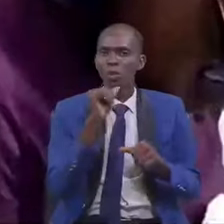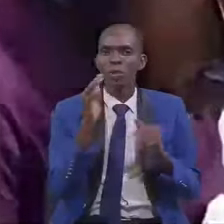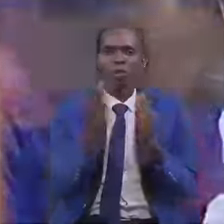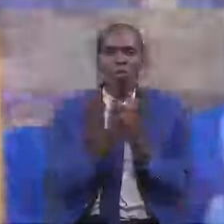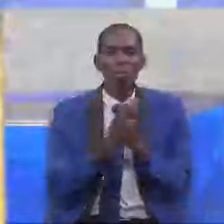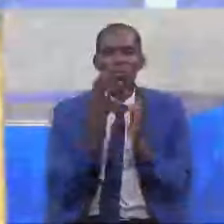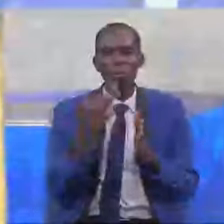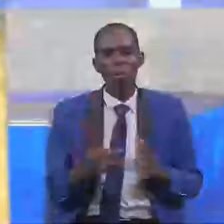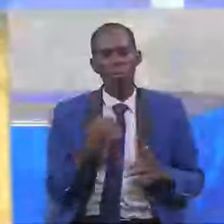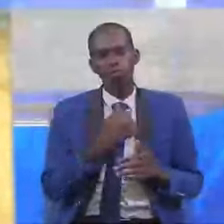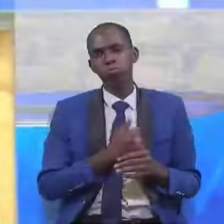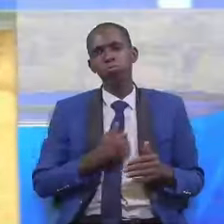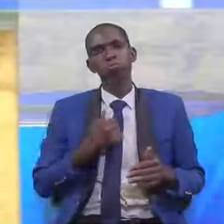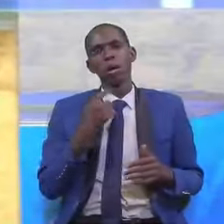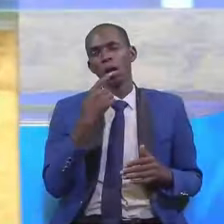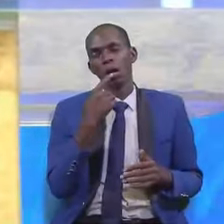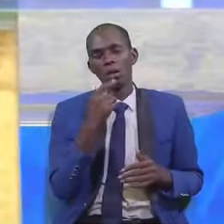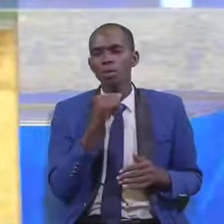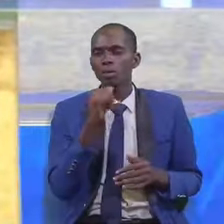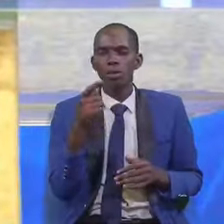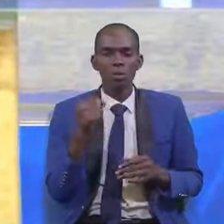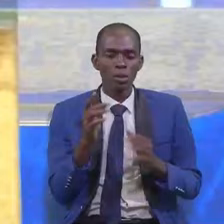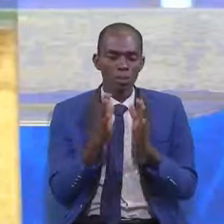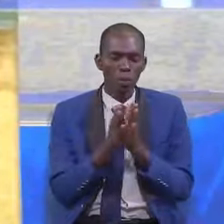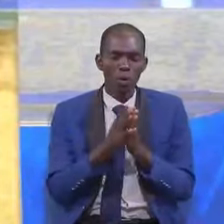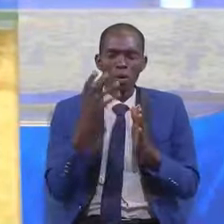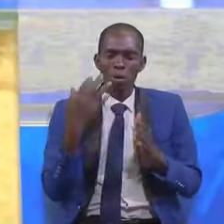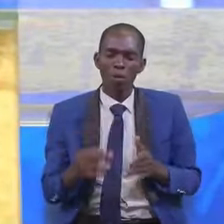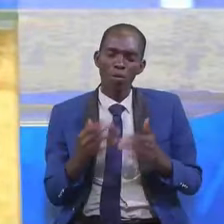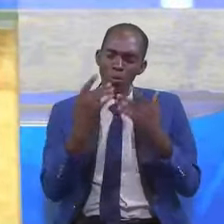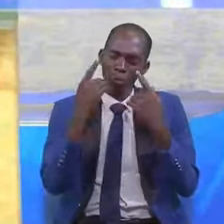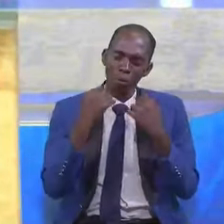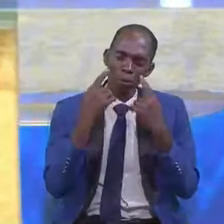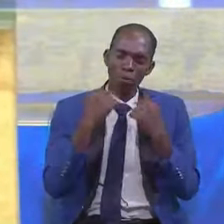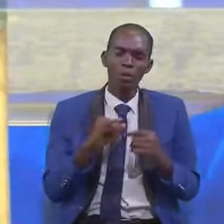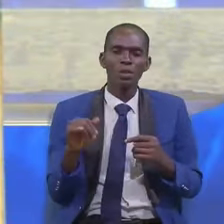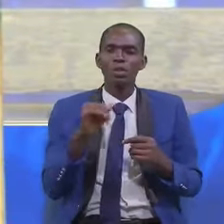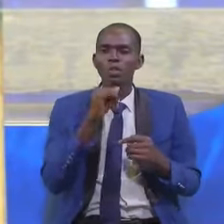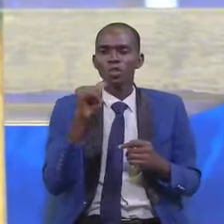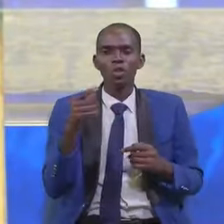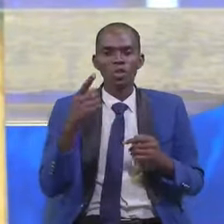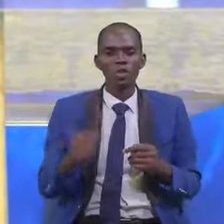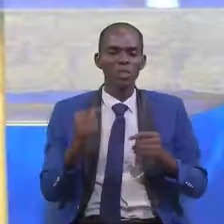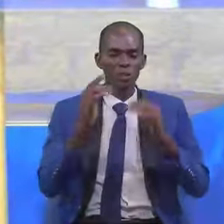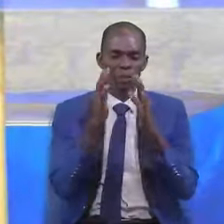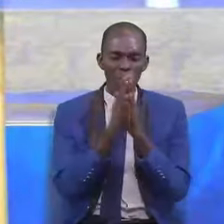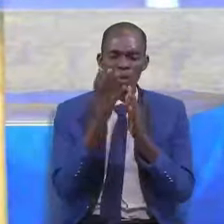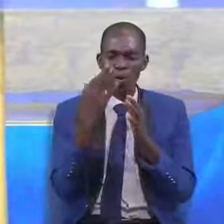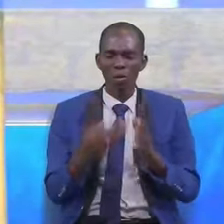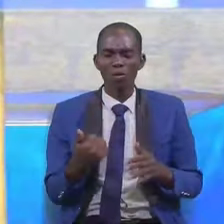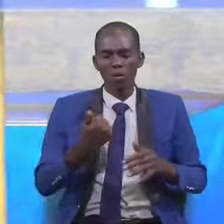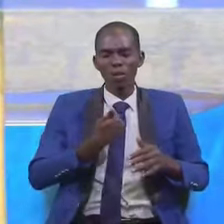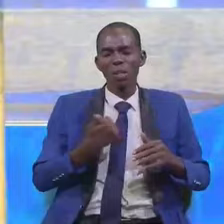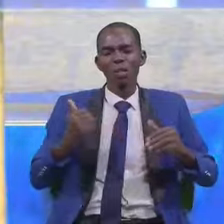la prière qui fait pleurer, par la prière de tristesse, par la prière de condamnation de